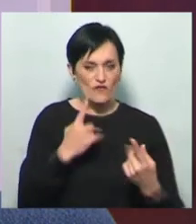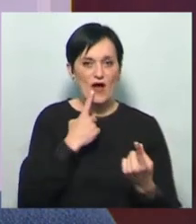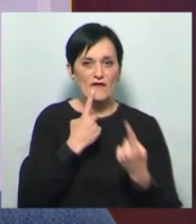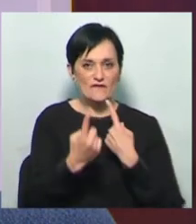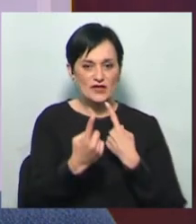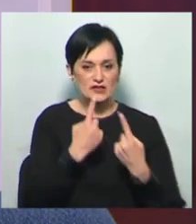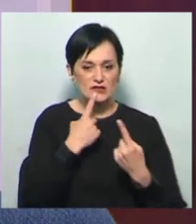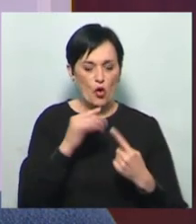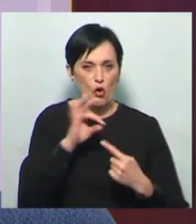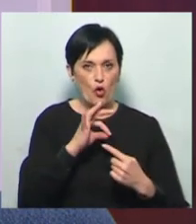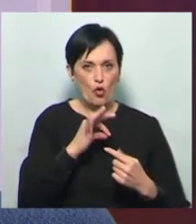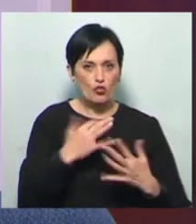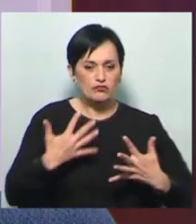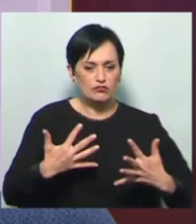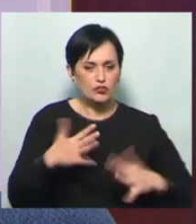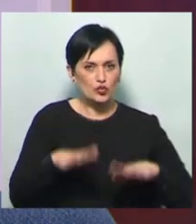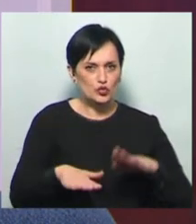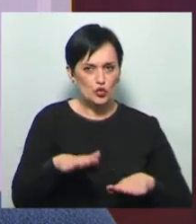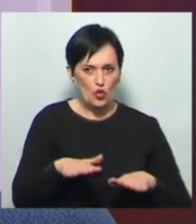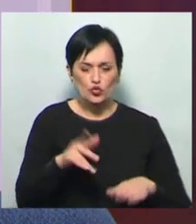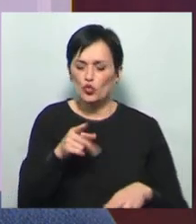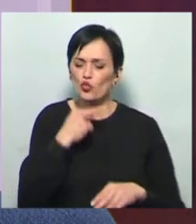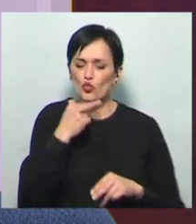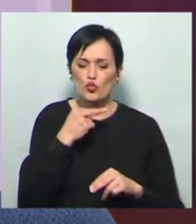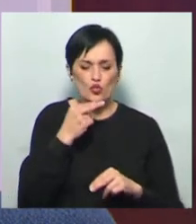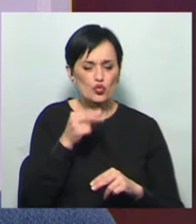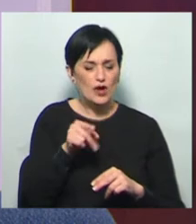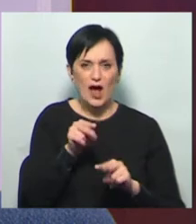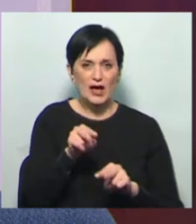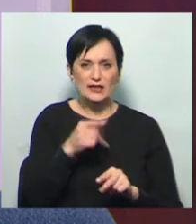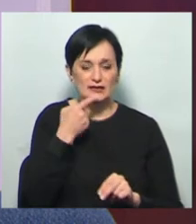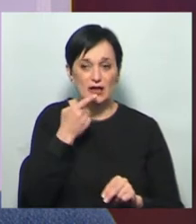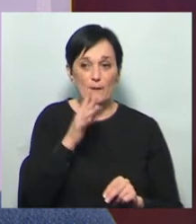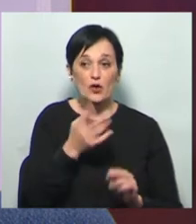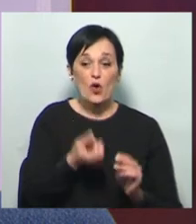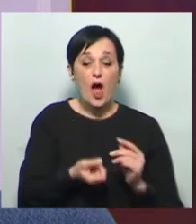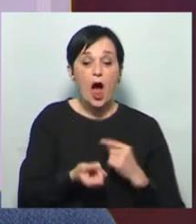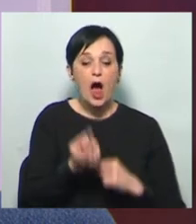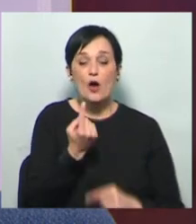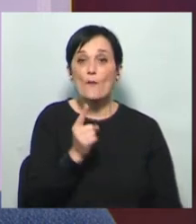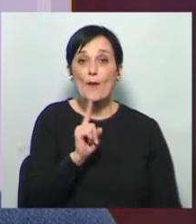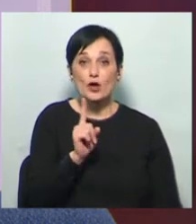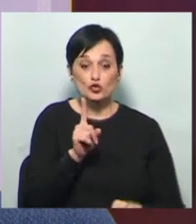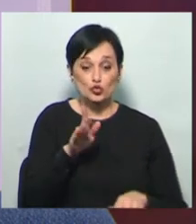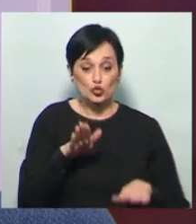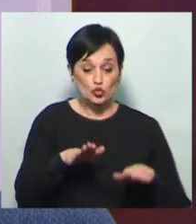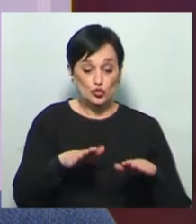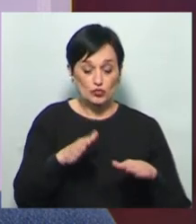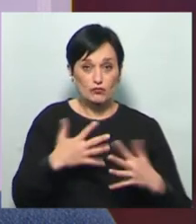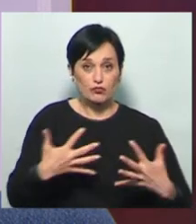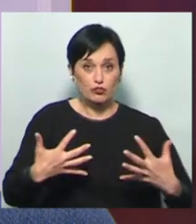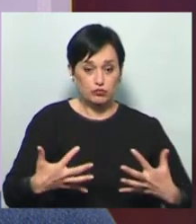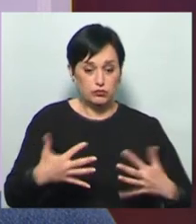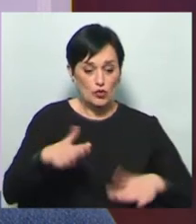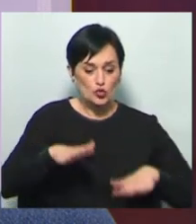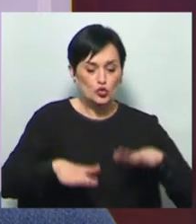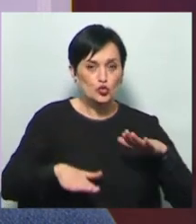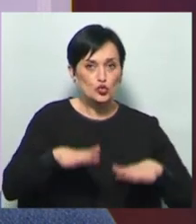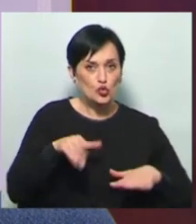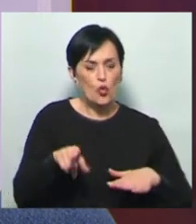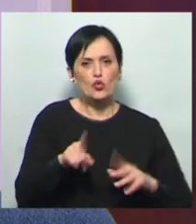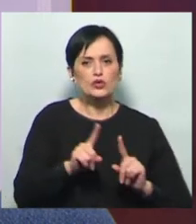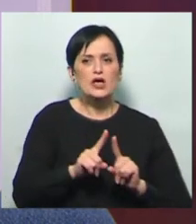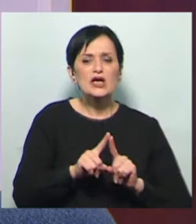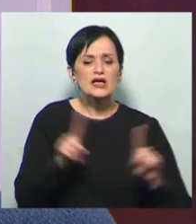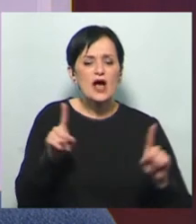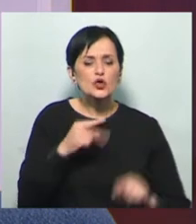ამის შესახებ და აღარ გავამახვილებ ყურადღებას, თუმცა აღმოჩნდა, რომ წონა განსაკუთრებით